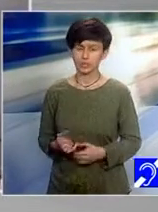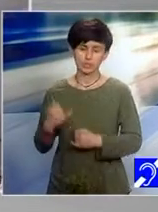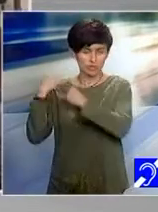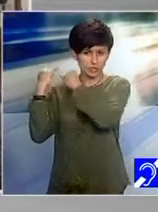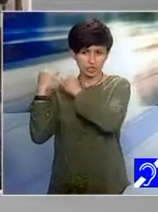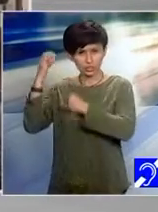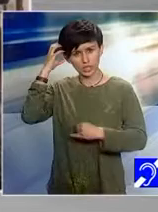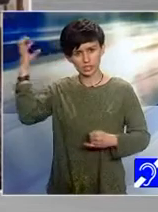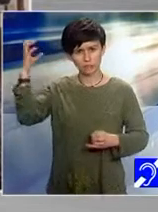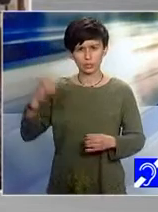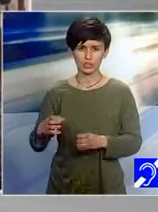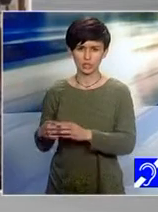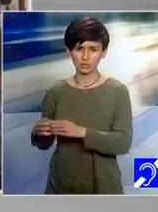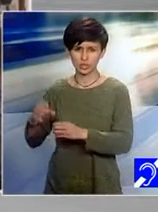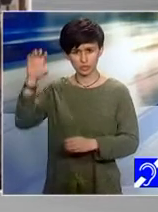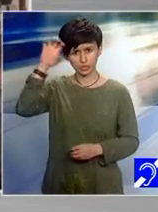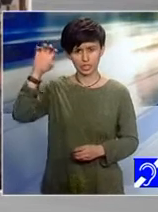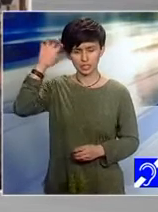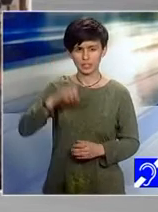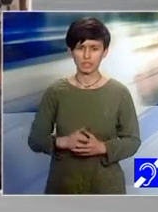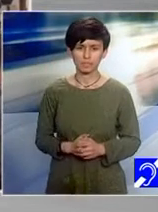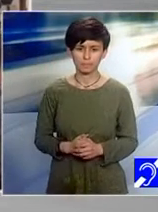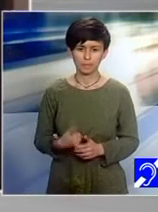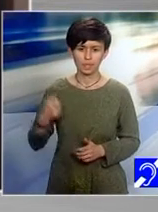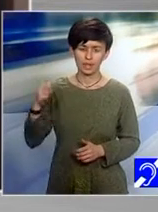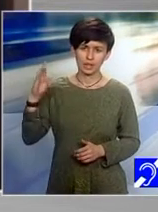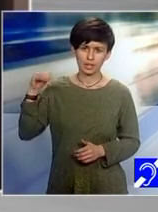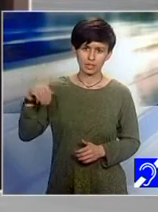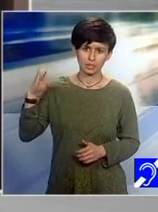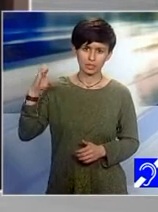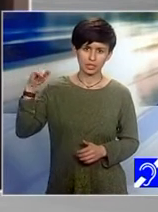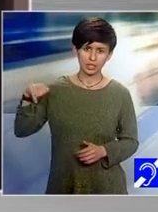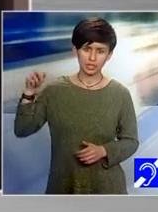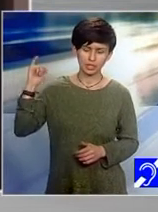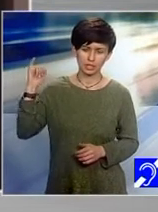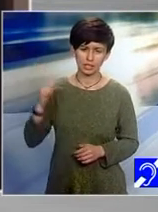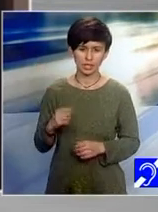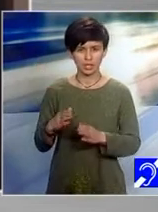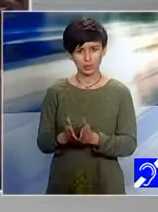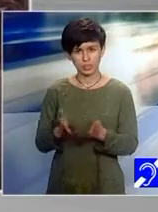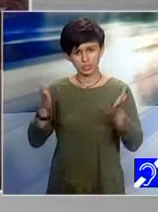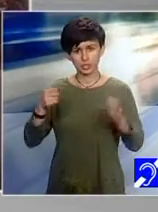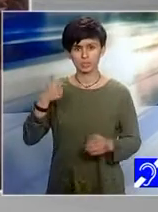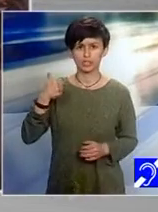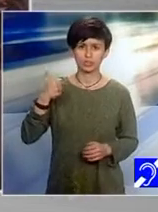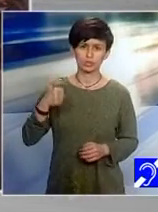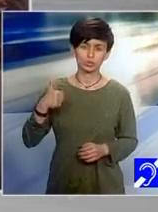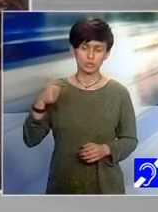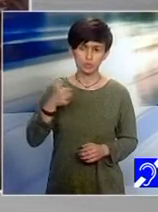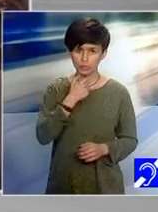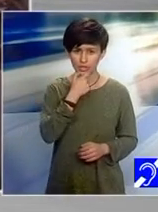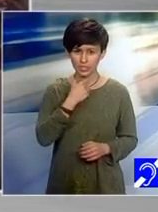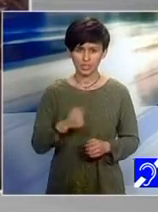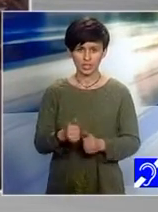cultura minorităților transilvane, armenii clujeni au comemorat 101 ani de la declanșarea genocidului